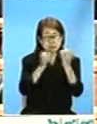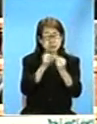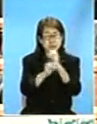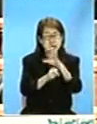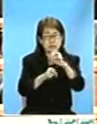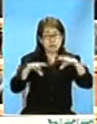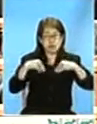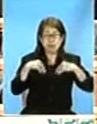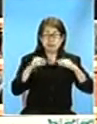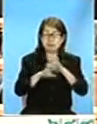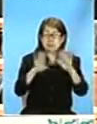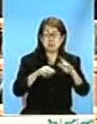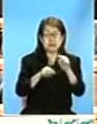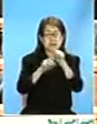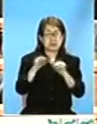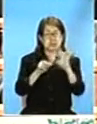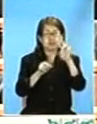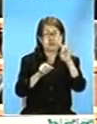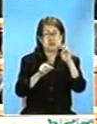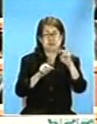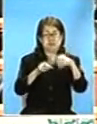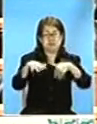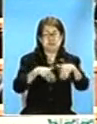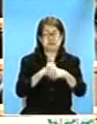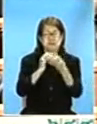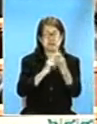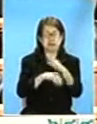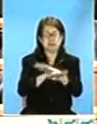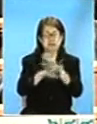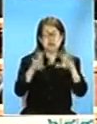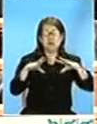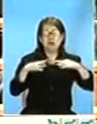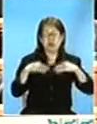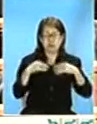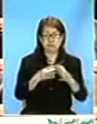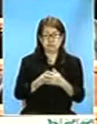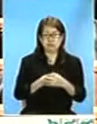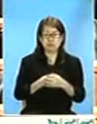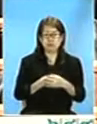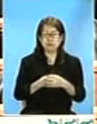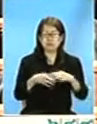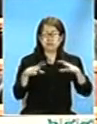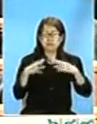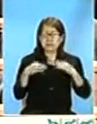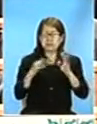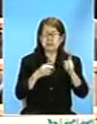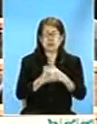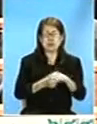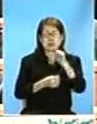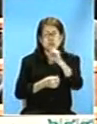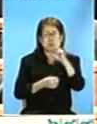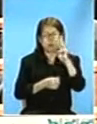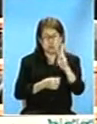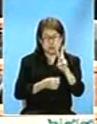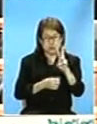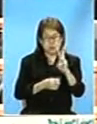70 กว่าเปอร์เซ็นต์ครับไม่เห็นด้วยนะครับเห็นด้วยที่จะให้สมาชิกวุฒิสภามาจากการเลือกตั้